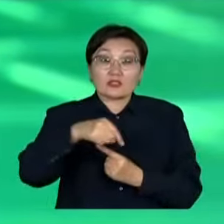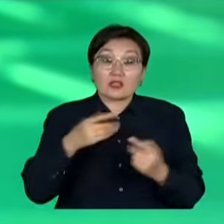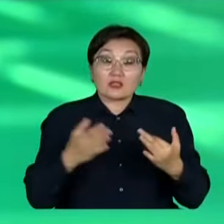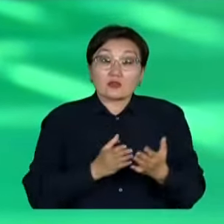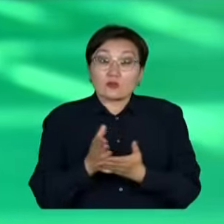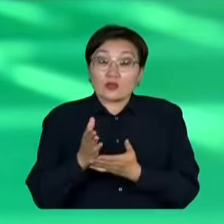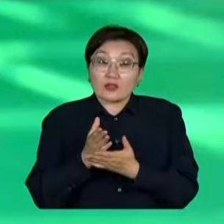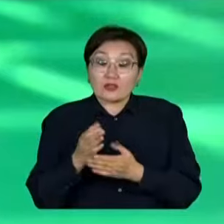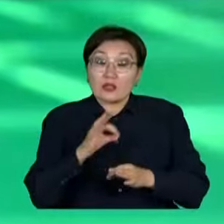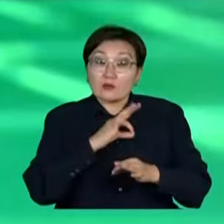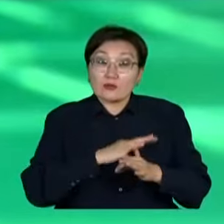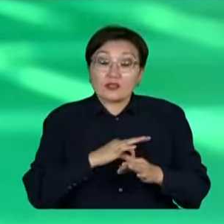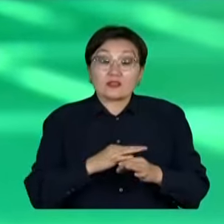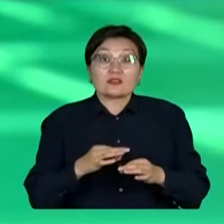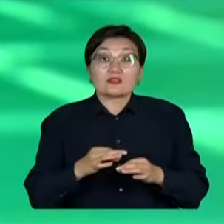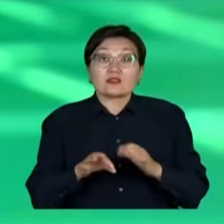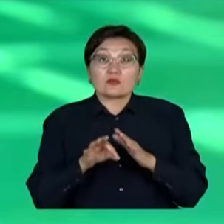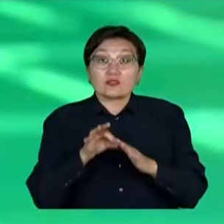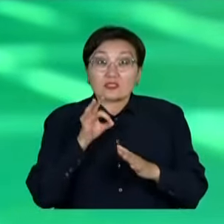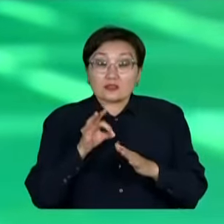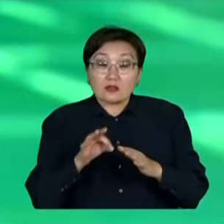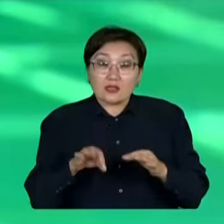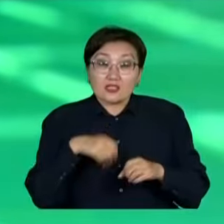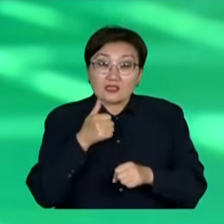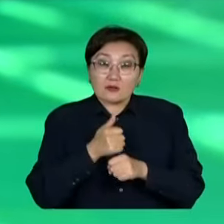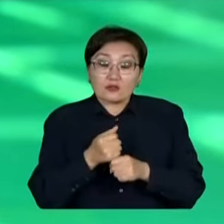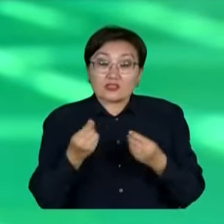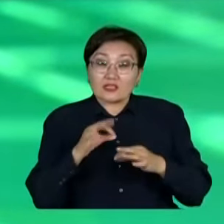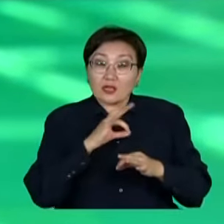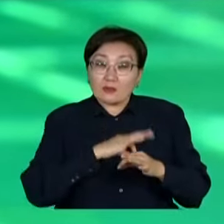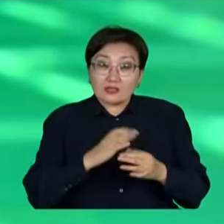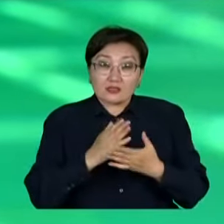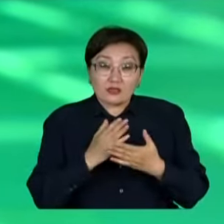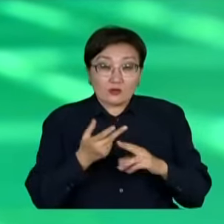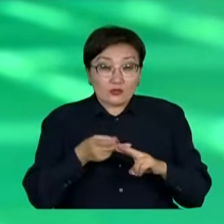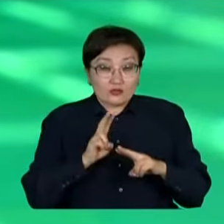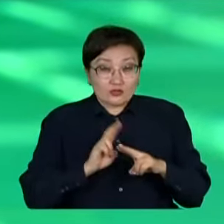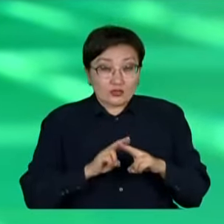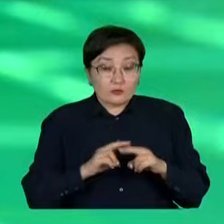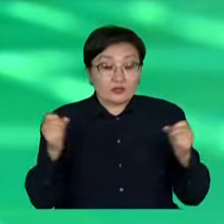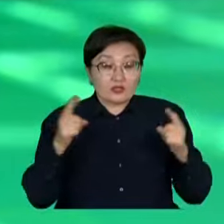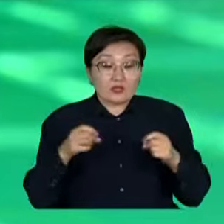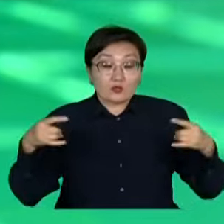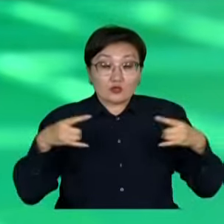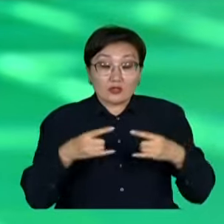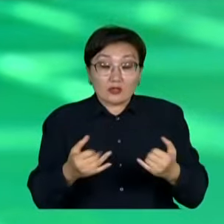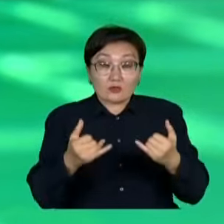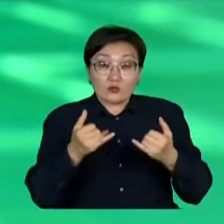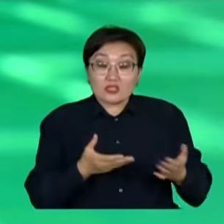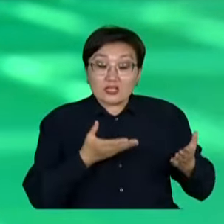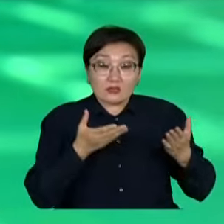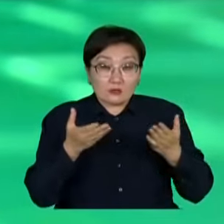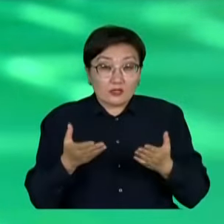бағытқа қызығушылық танытып отыр. Жыл басынан бері негізгі капиталға қандай пайда түсті. Бұл жөнде білу үшін студиямызға қонақ шақырған